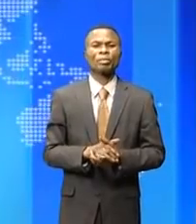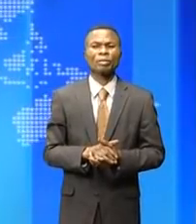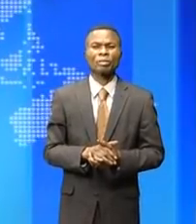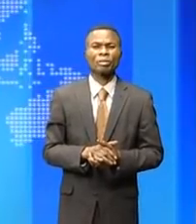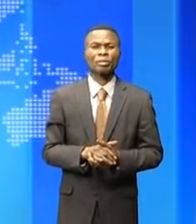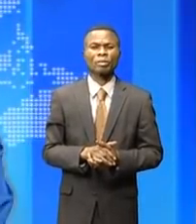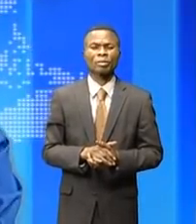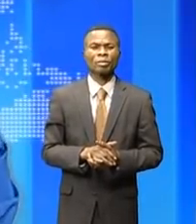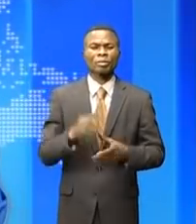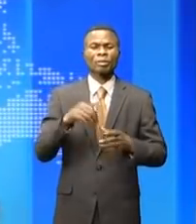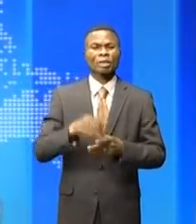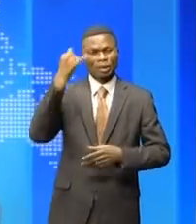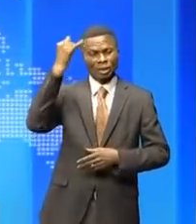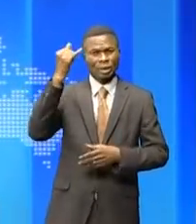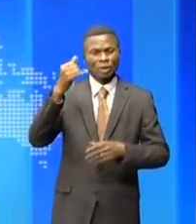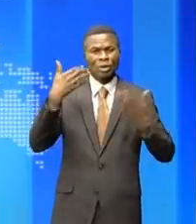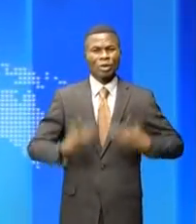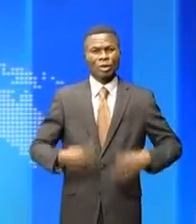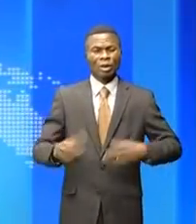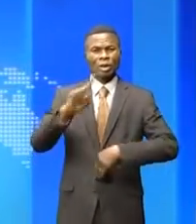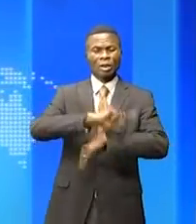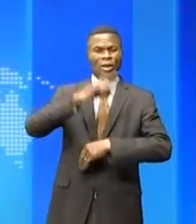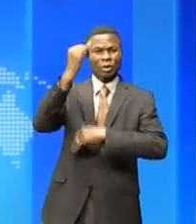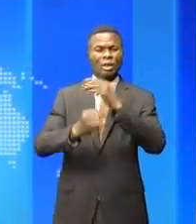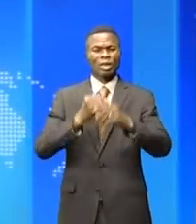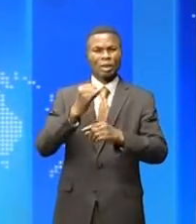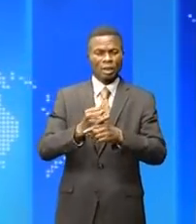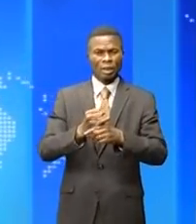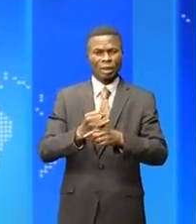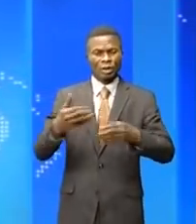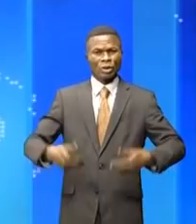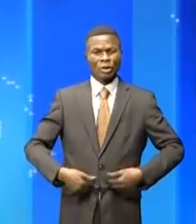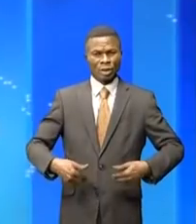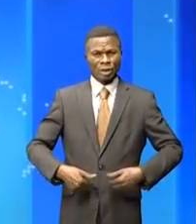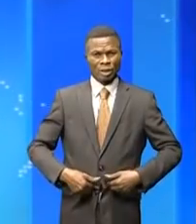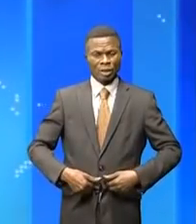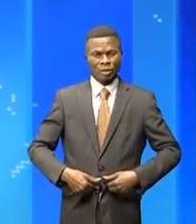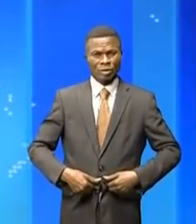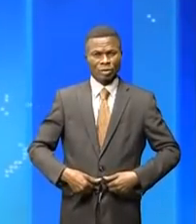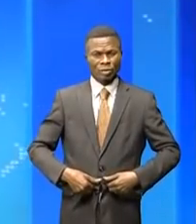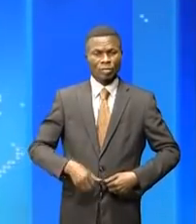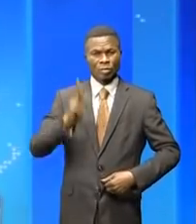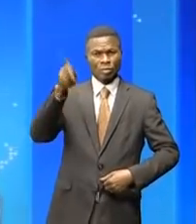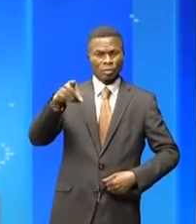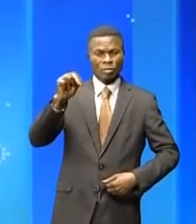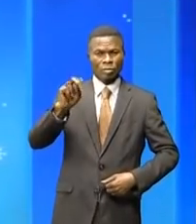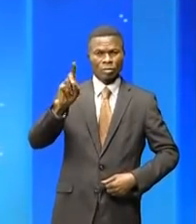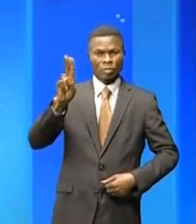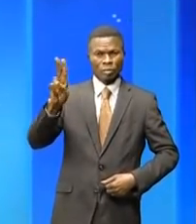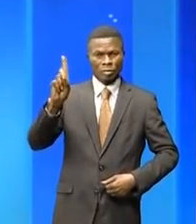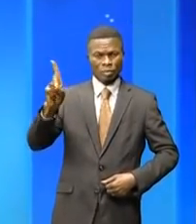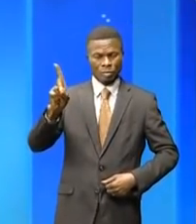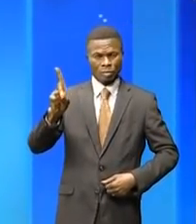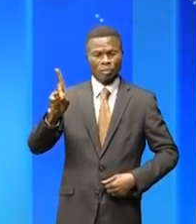dans le cadre de la célébration de la journée internationale de la jeunesse le plus 2 par le biais de la